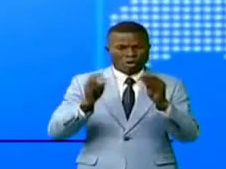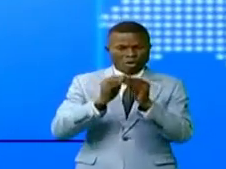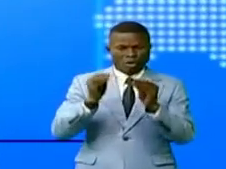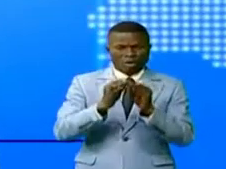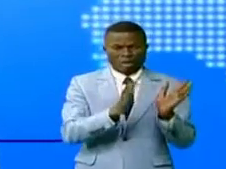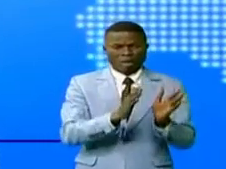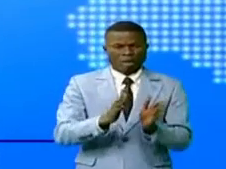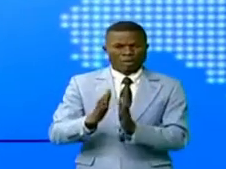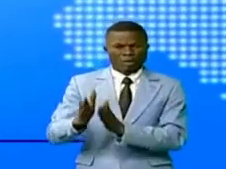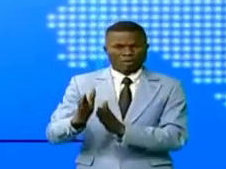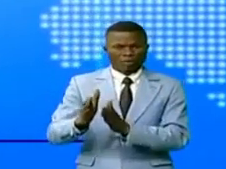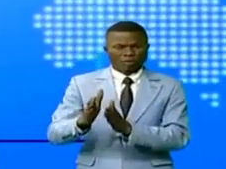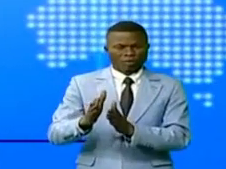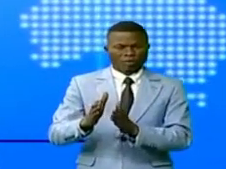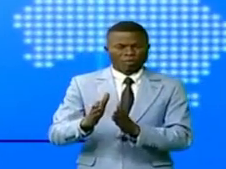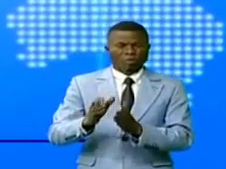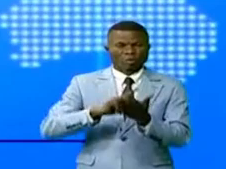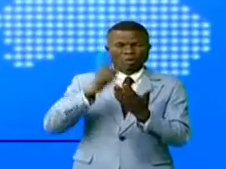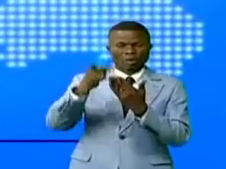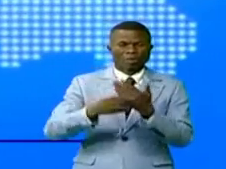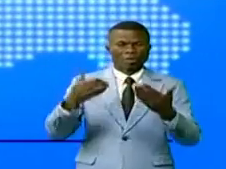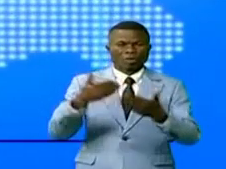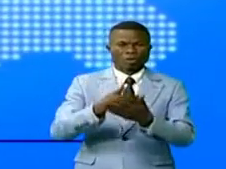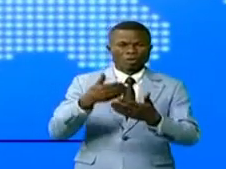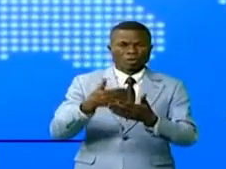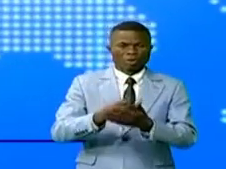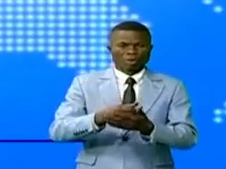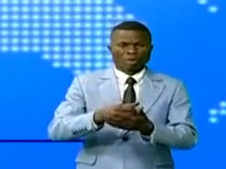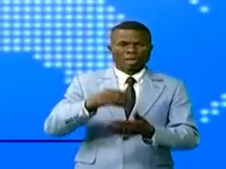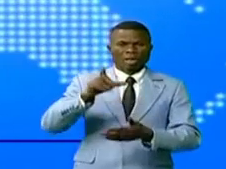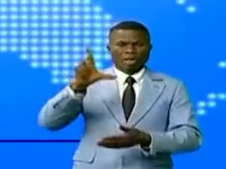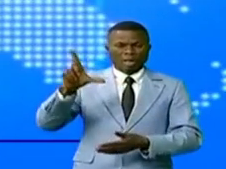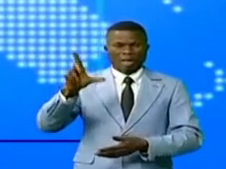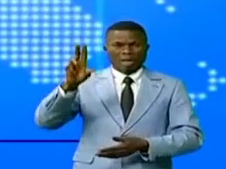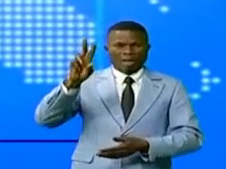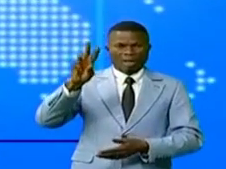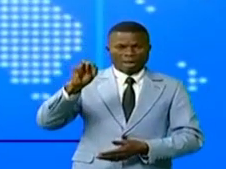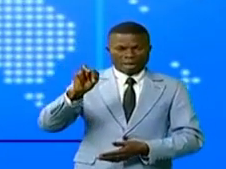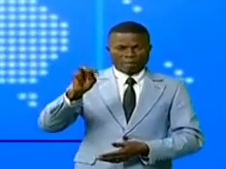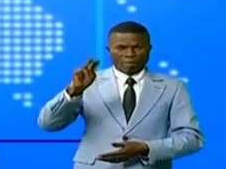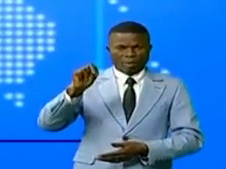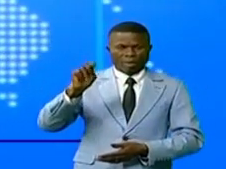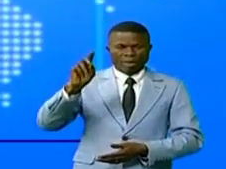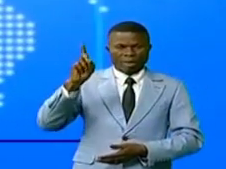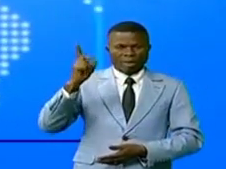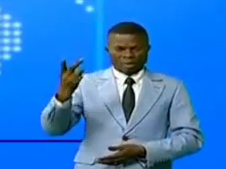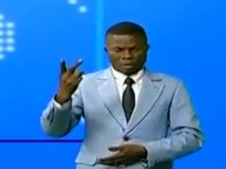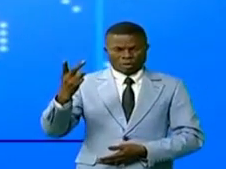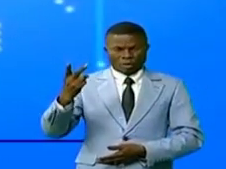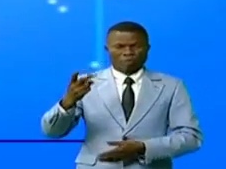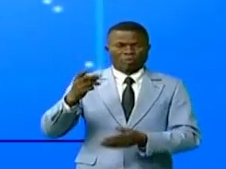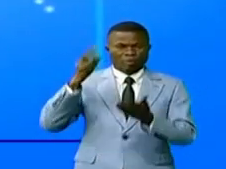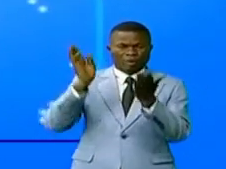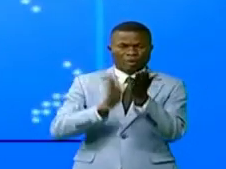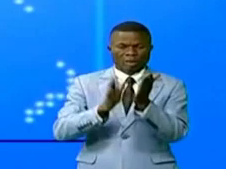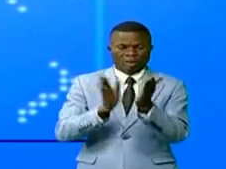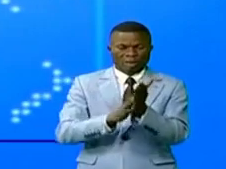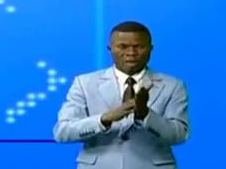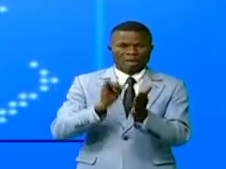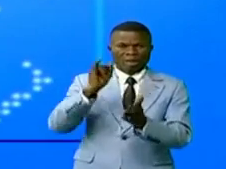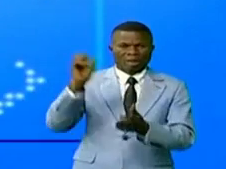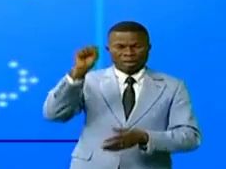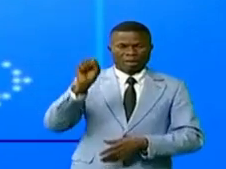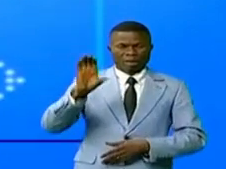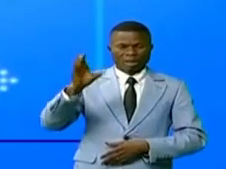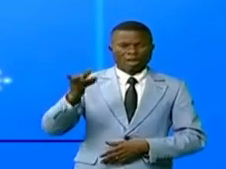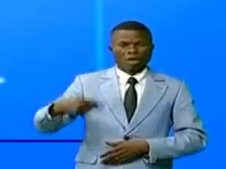d'élaboration d'un nouveau programme LMD. La cérémonie a eu lieu à l'ISC Gombe. C'était en présence